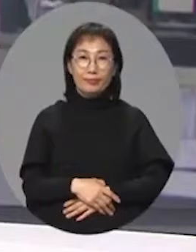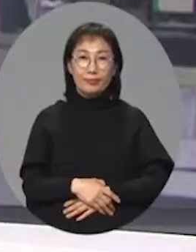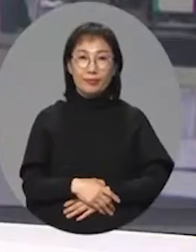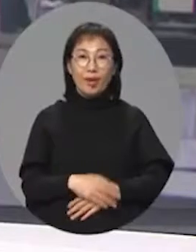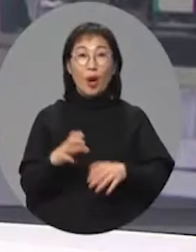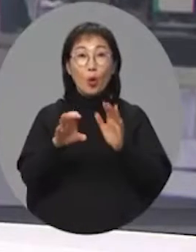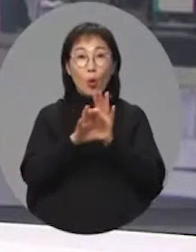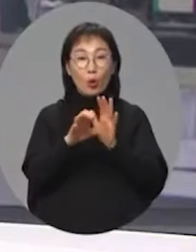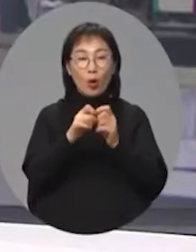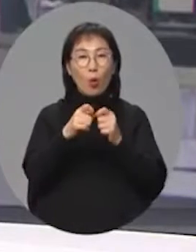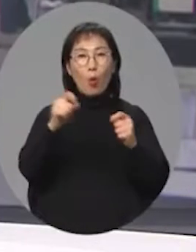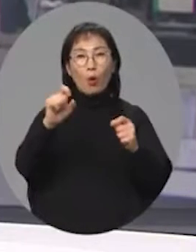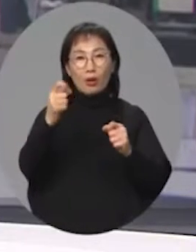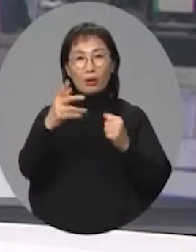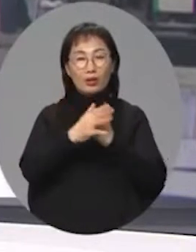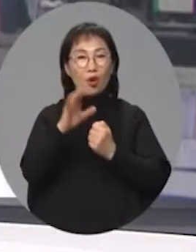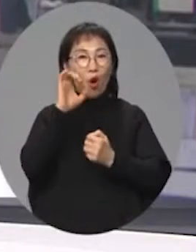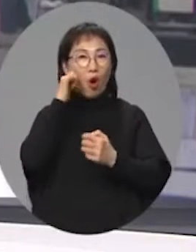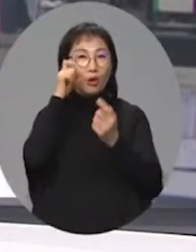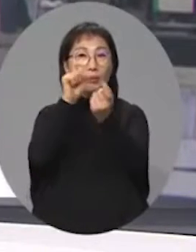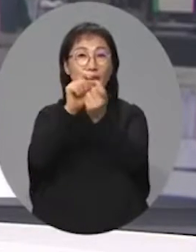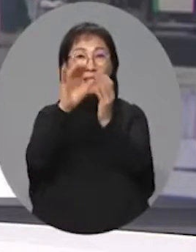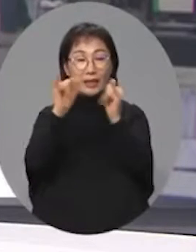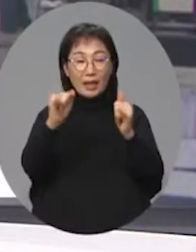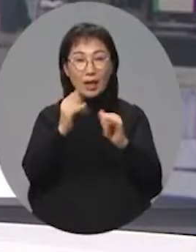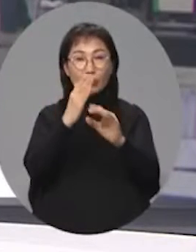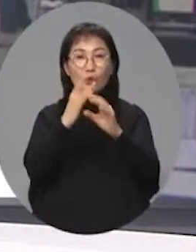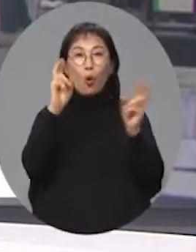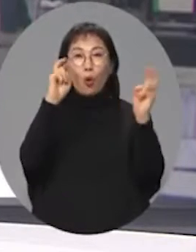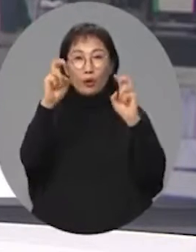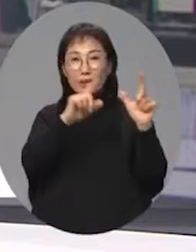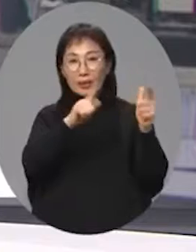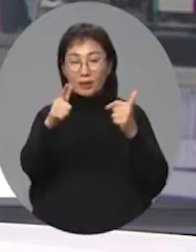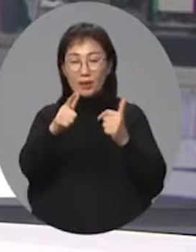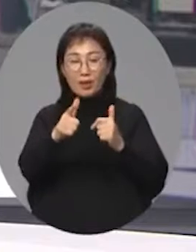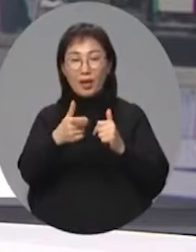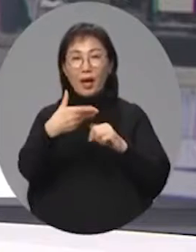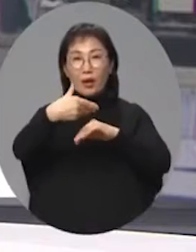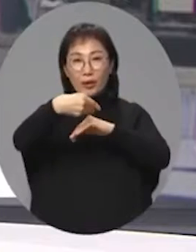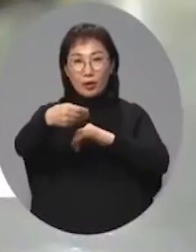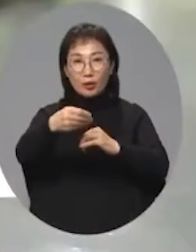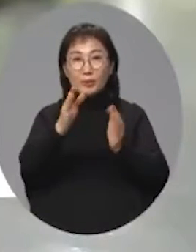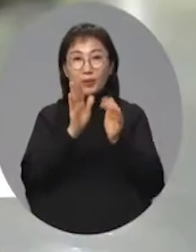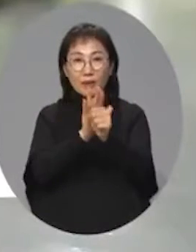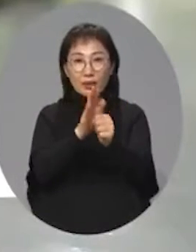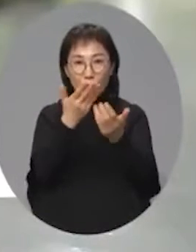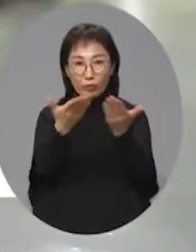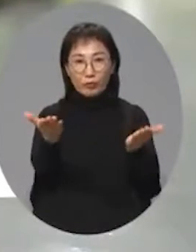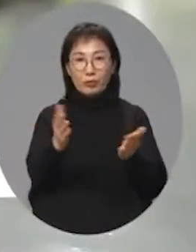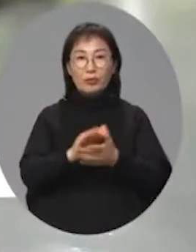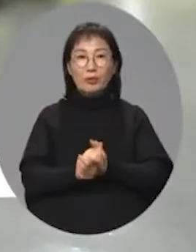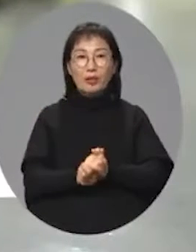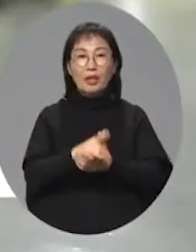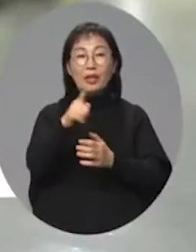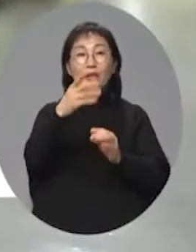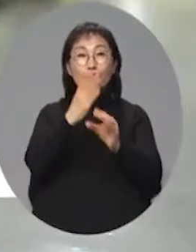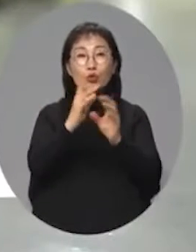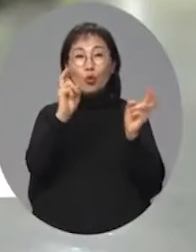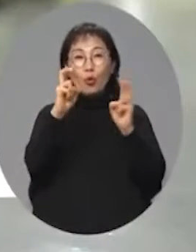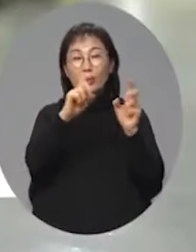커널 i've 장기화로 어려움을 겪고 있는 도내 중소기업에 융자금 이 지원됩니다 저녁들은 중소기업에